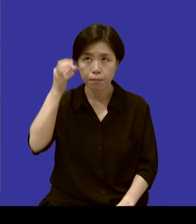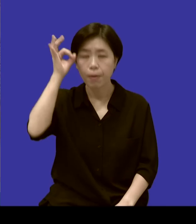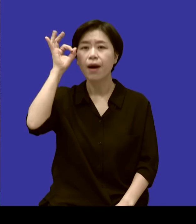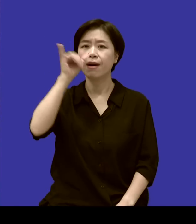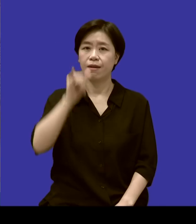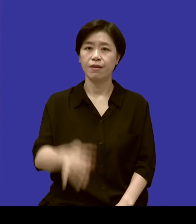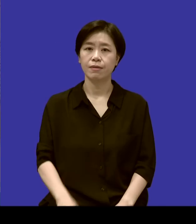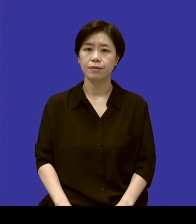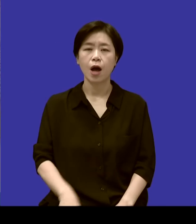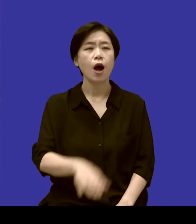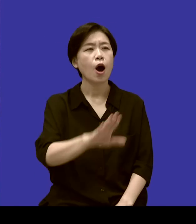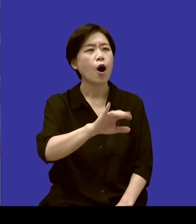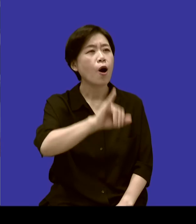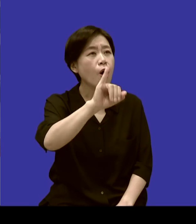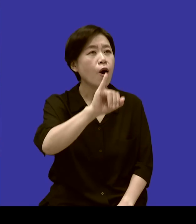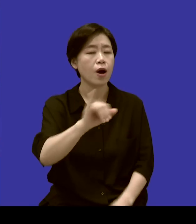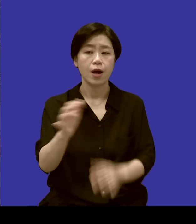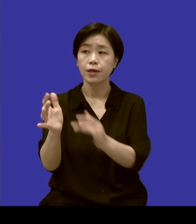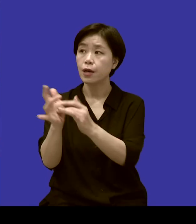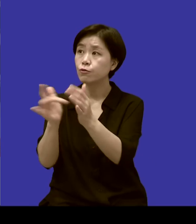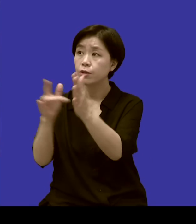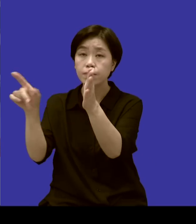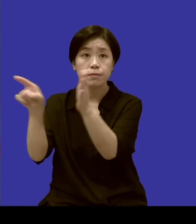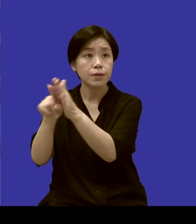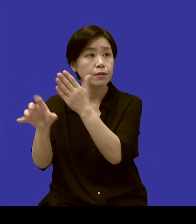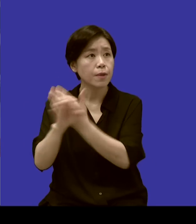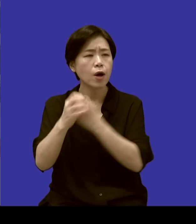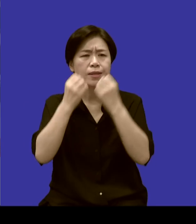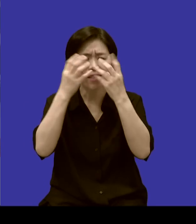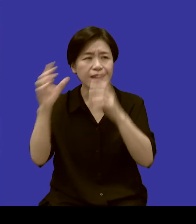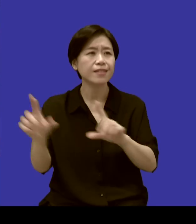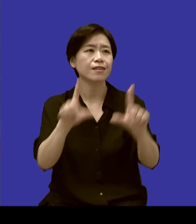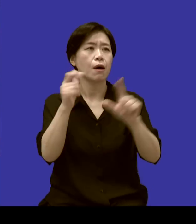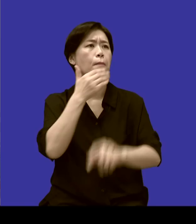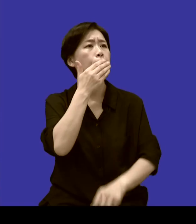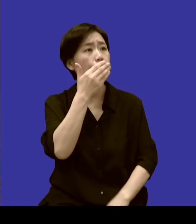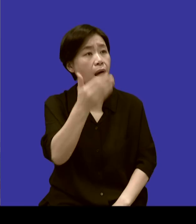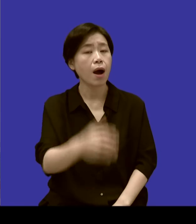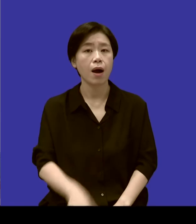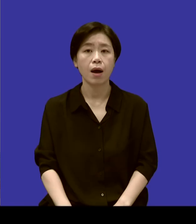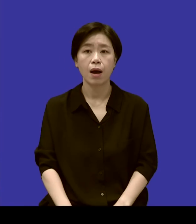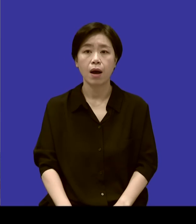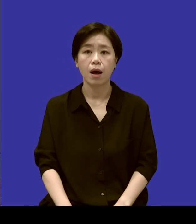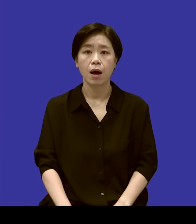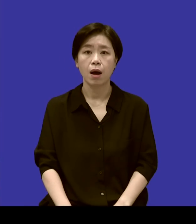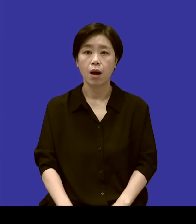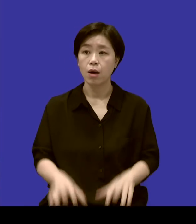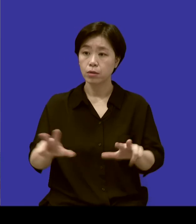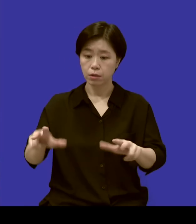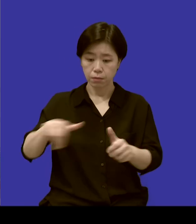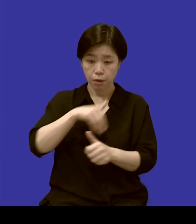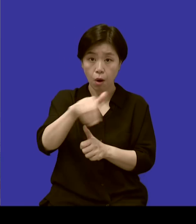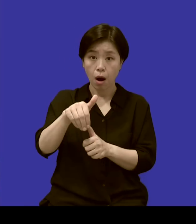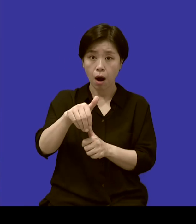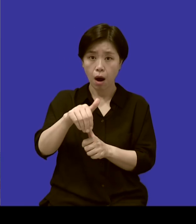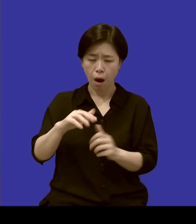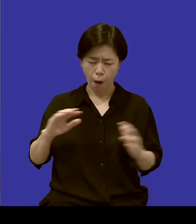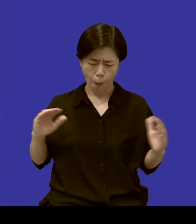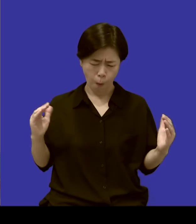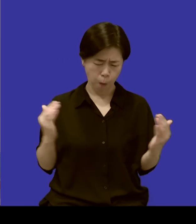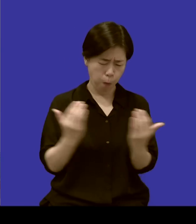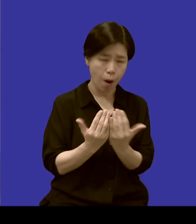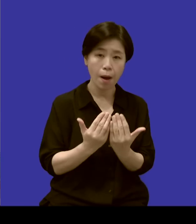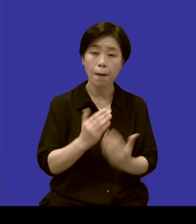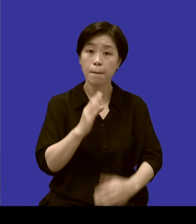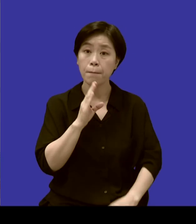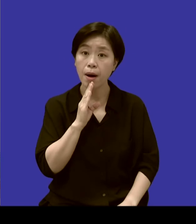믿으면 새 삶을 살 수가 있어요 이러는 거예요. 네. 그래서 나는 모든 것이 막혔는데 빨리 모자라도